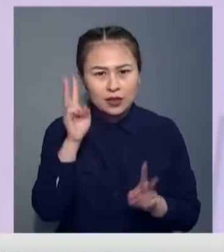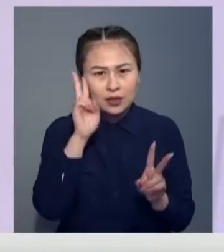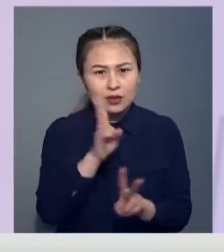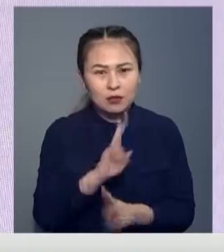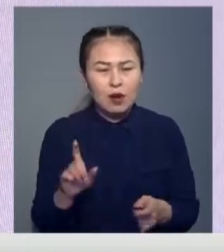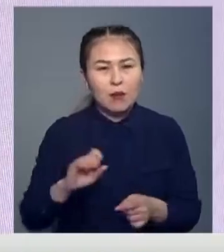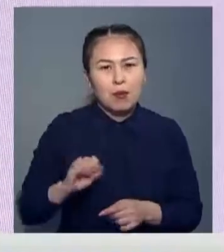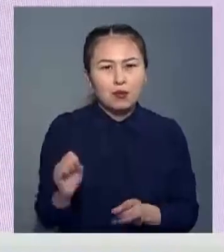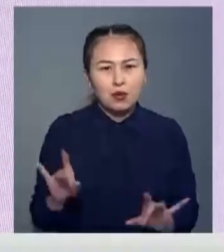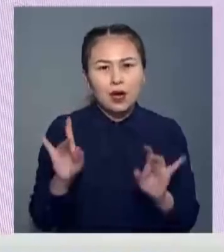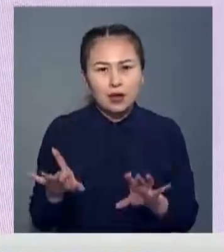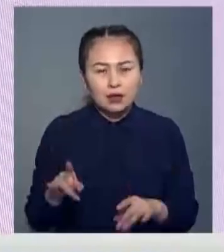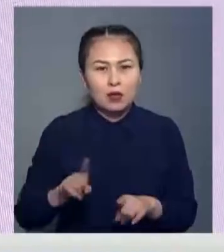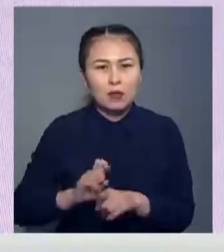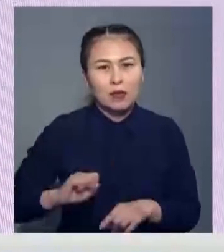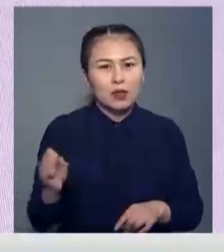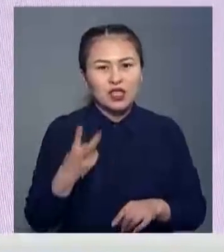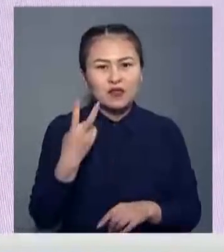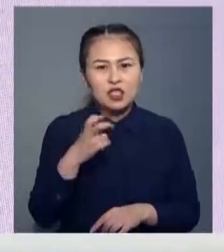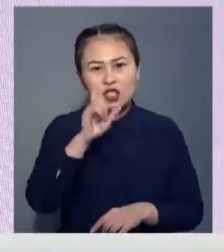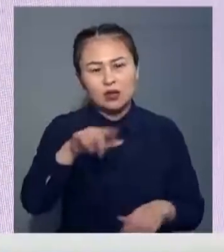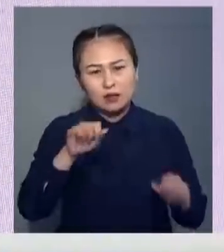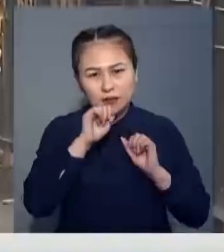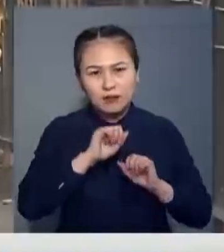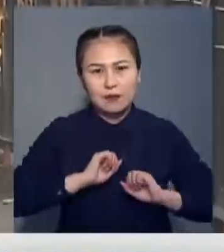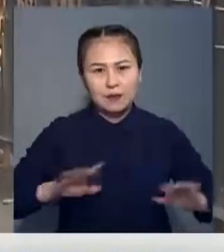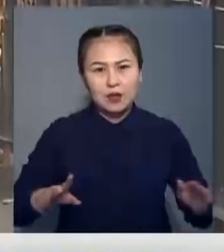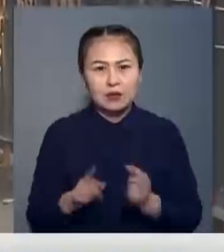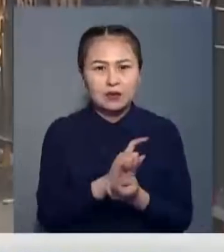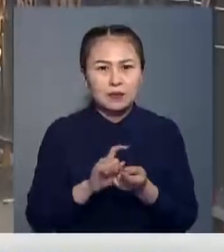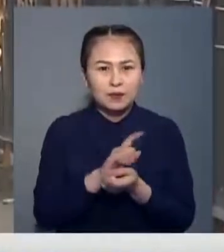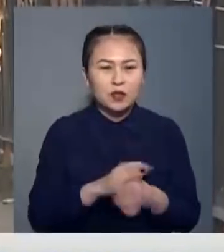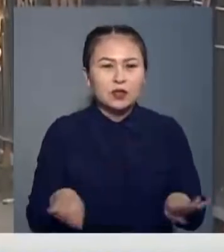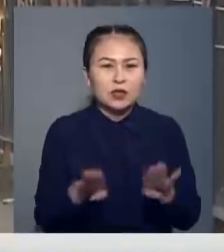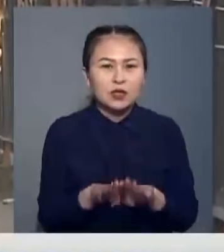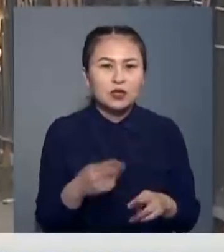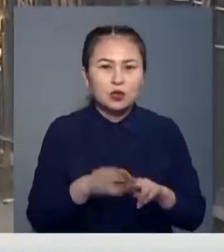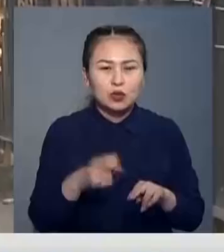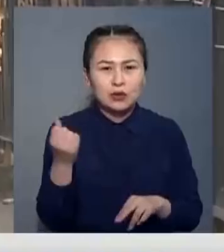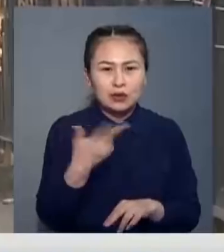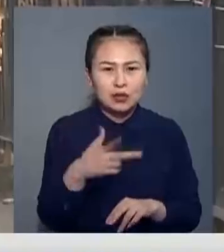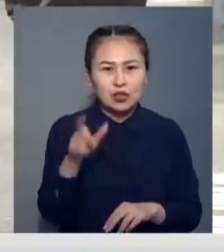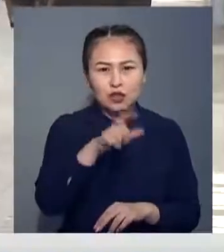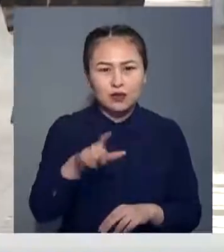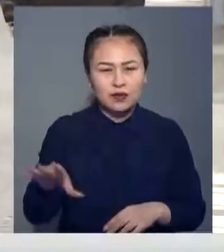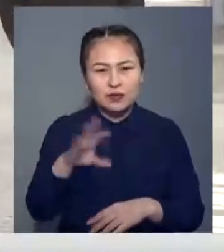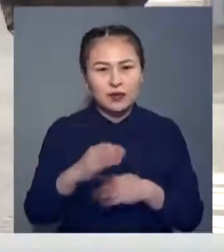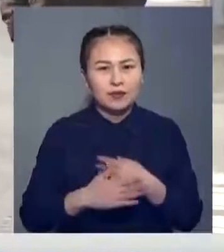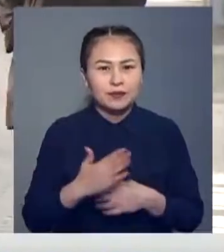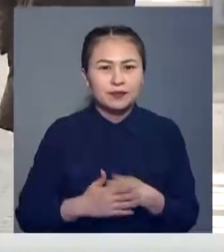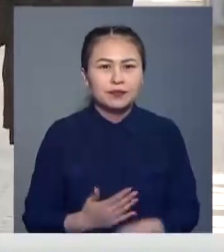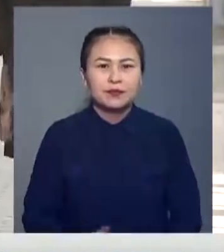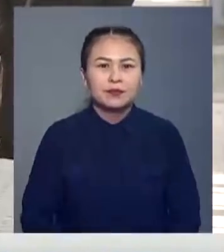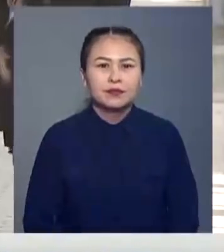оны құрбысына жеткізеді. Ал құрбысы оны 200 адамнан тұратын топқа таратқан. Осылайша қазір үшеуінің де үстінен қылмыстық